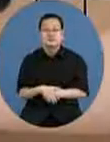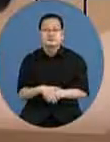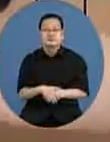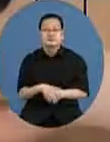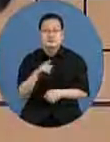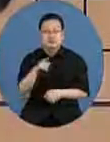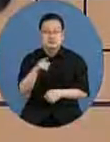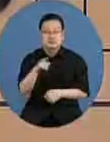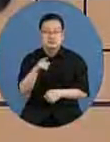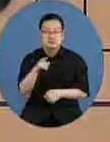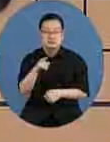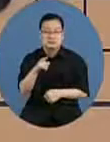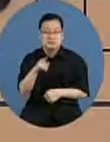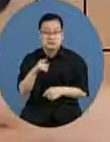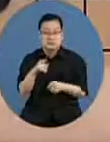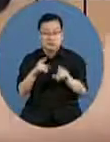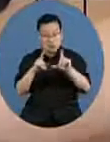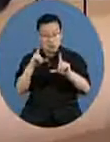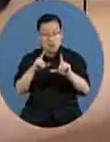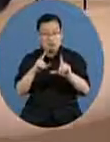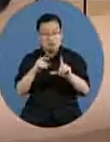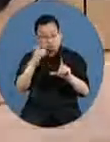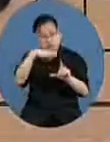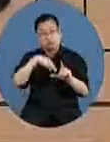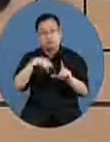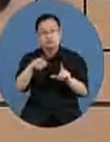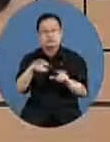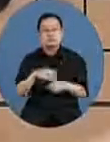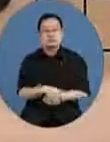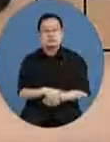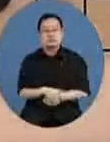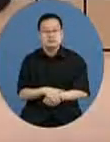자, 이렇게 단수를 친다면 그냥 쉽게